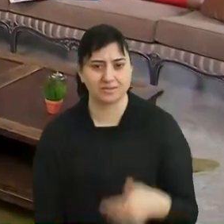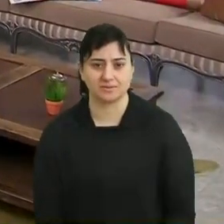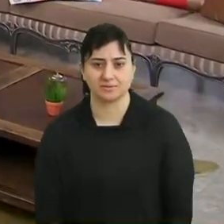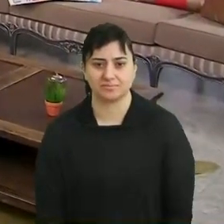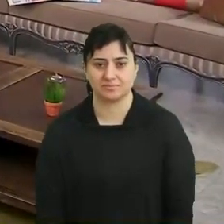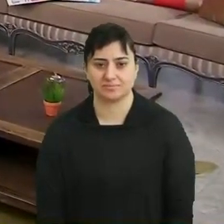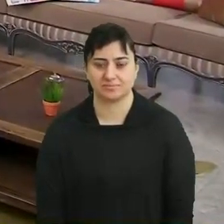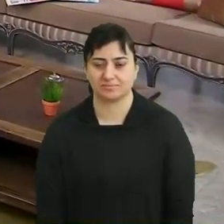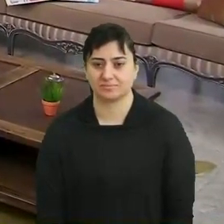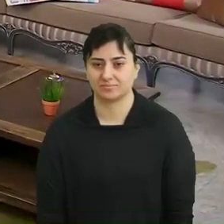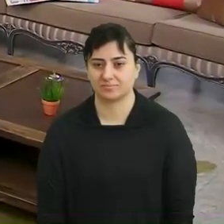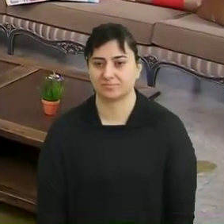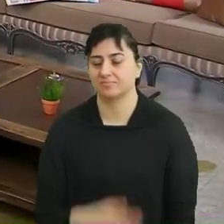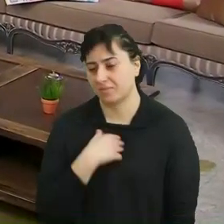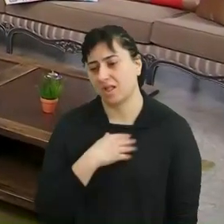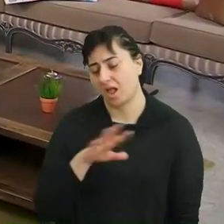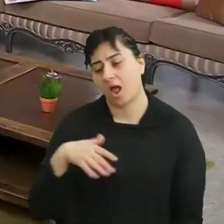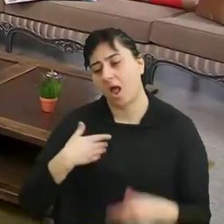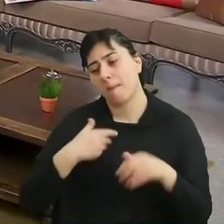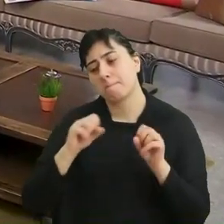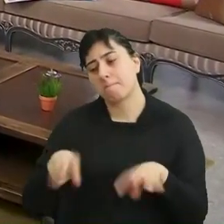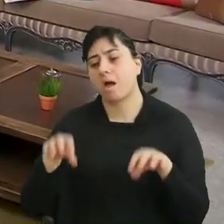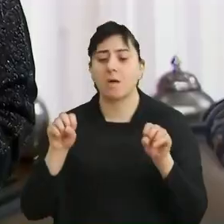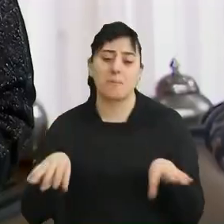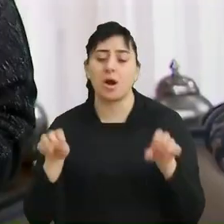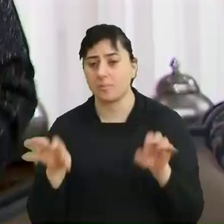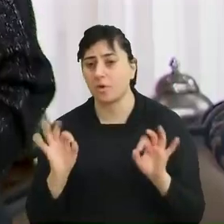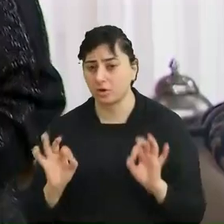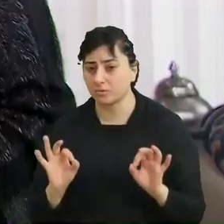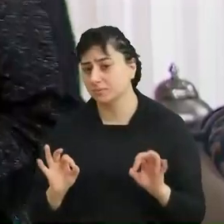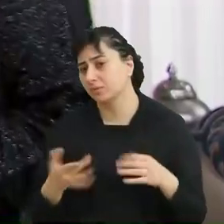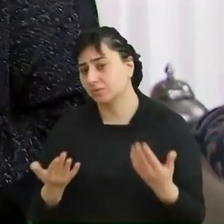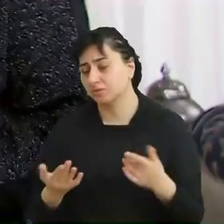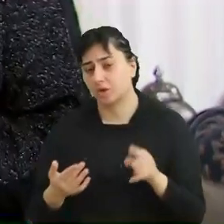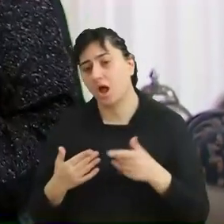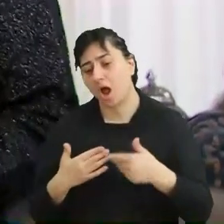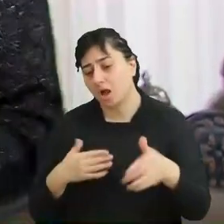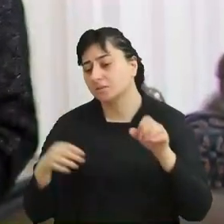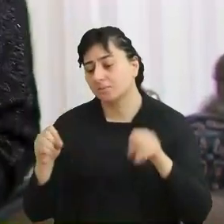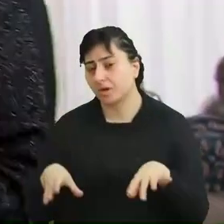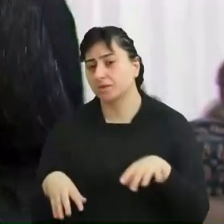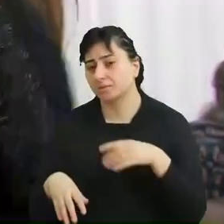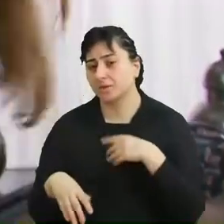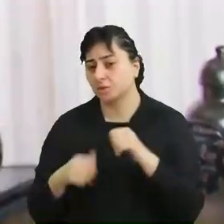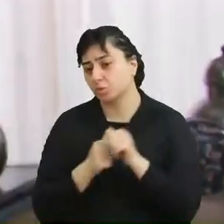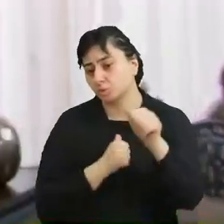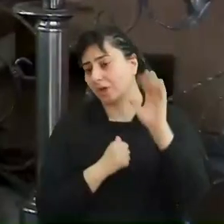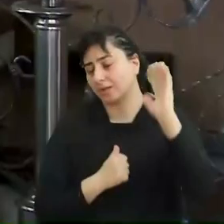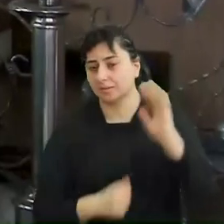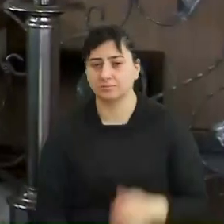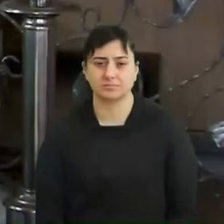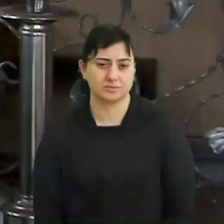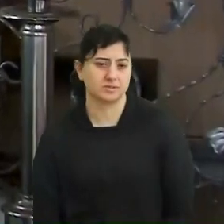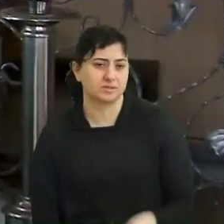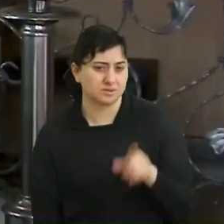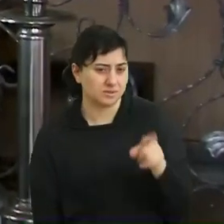gidiyor. Madem ben de her şeyi akışına bırakıyorum Kemal Bey, bakalım o akış beni senden uzağa götürebilecek mi?